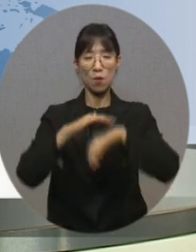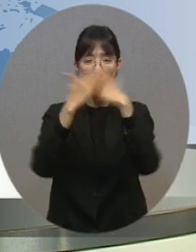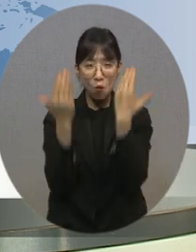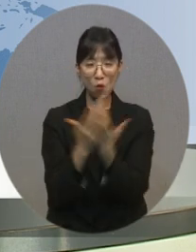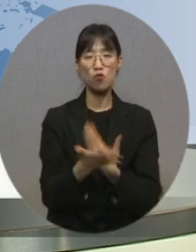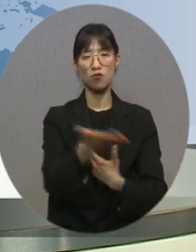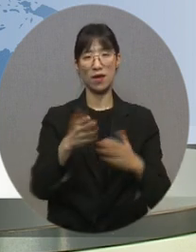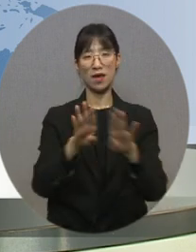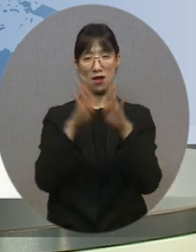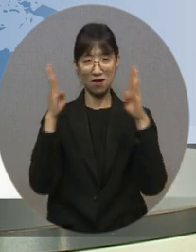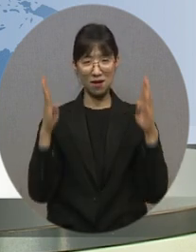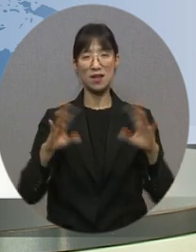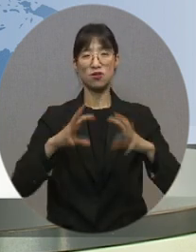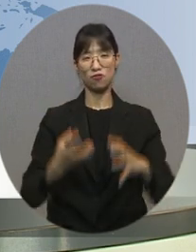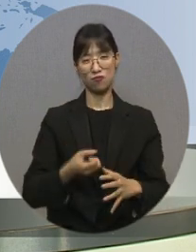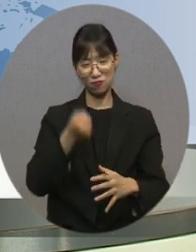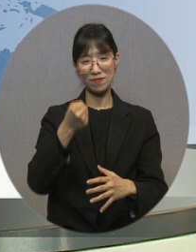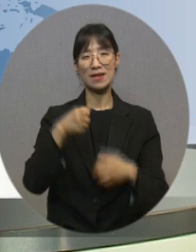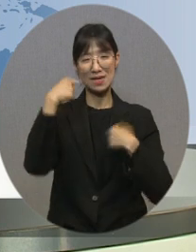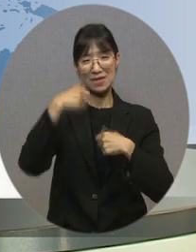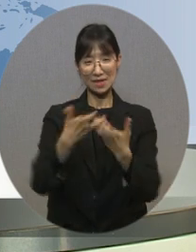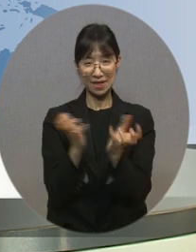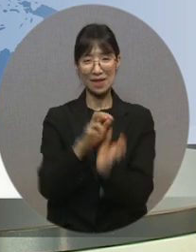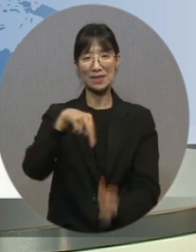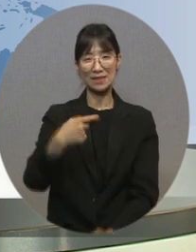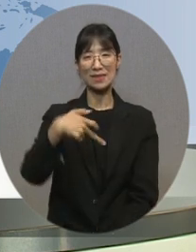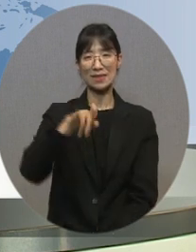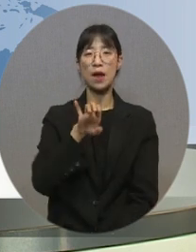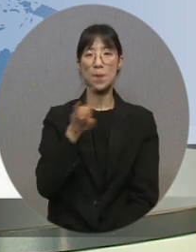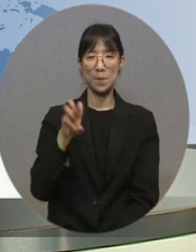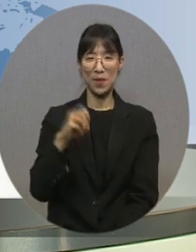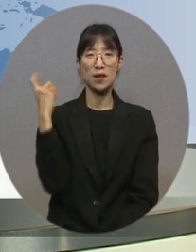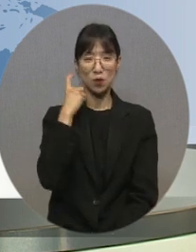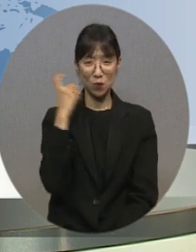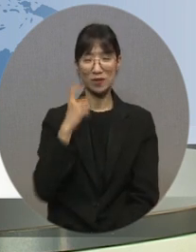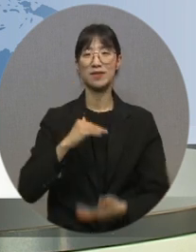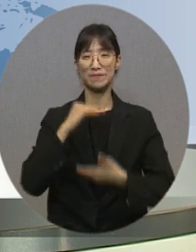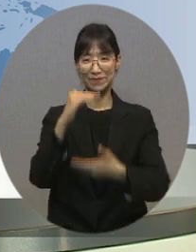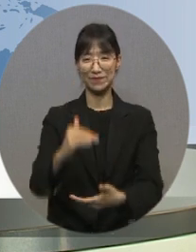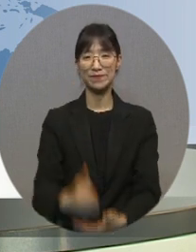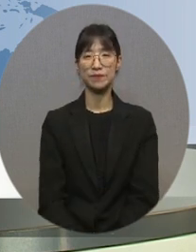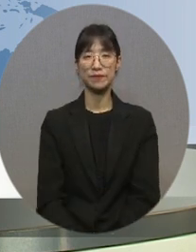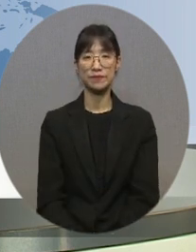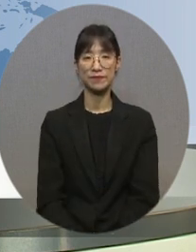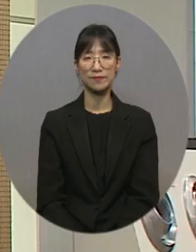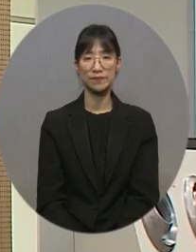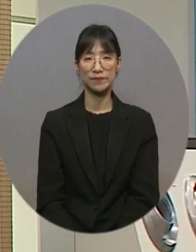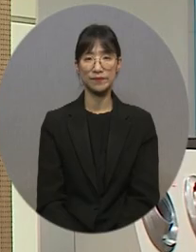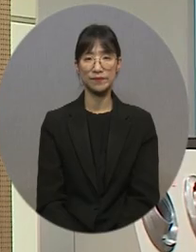열린 국립극단의 스카팽 공연 소식 김은별 기자가 담아왔습니다.